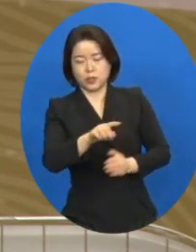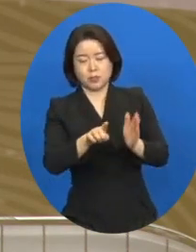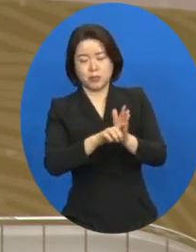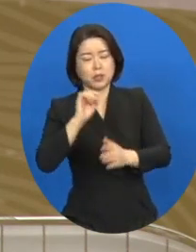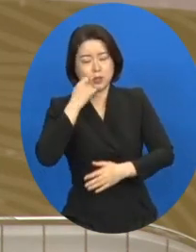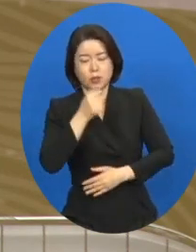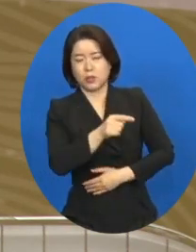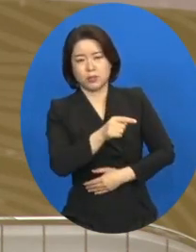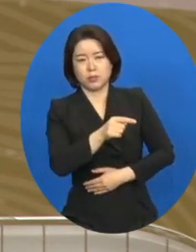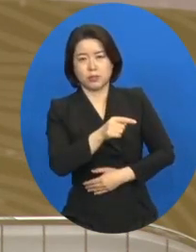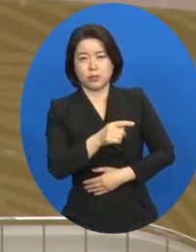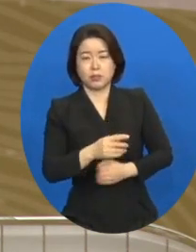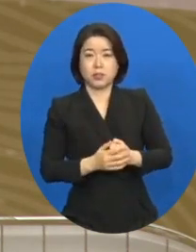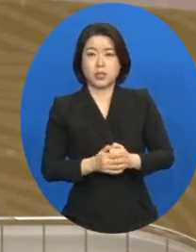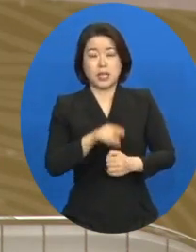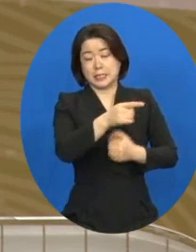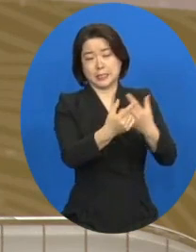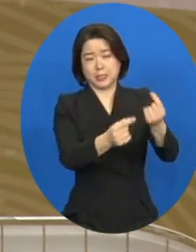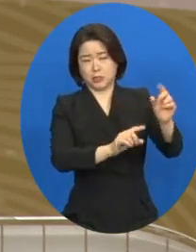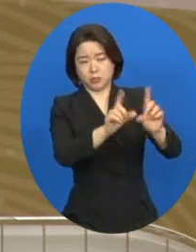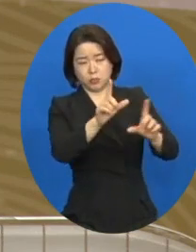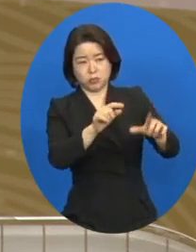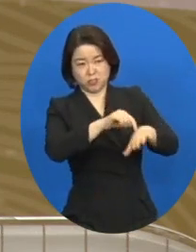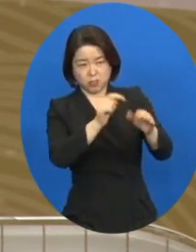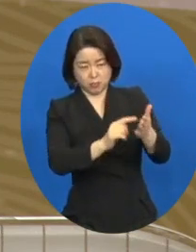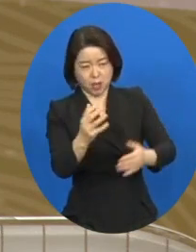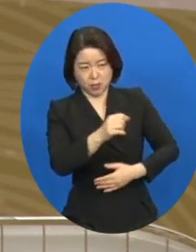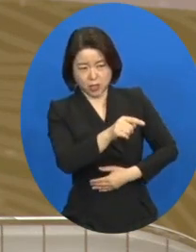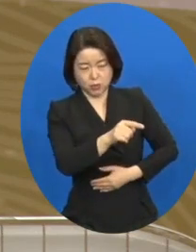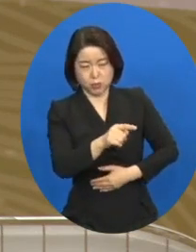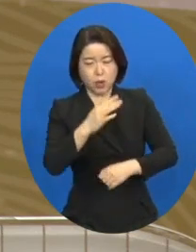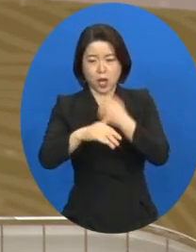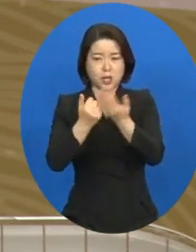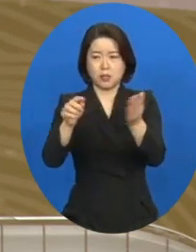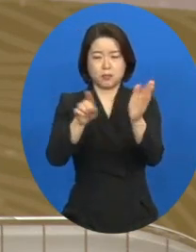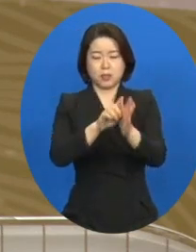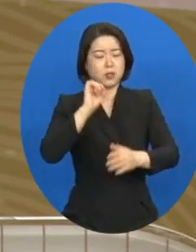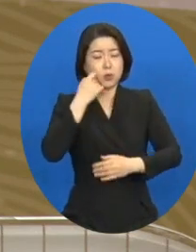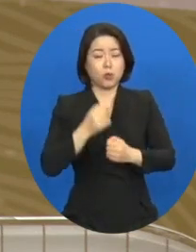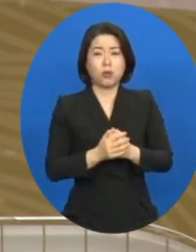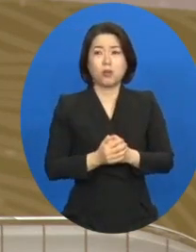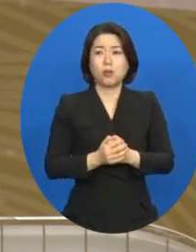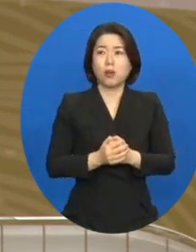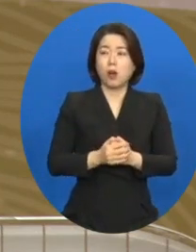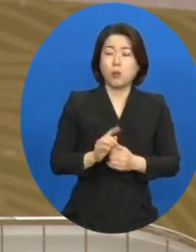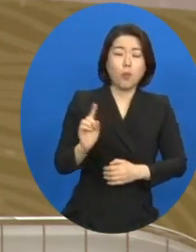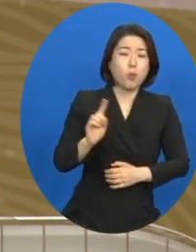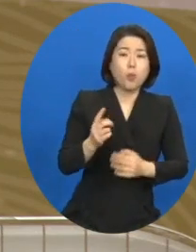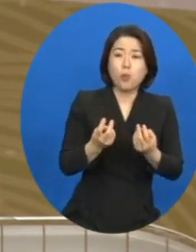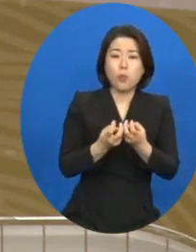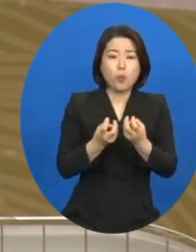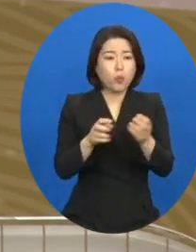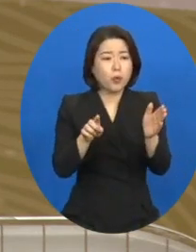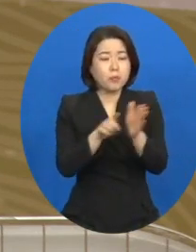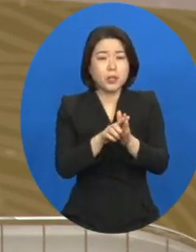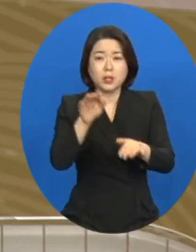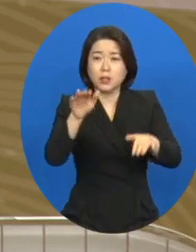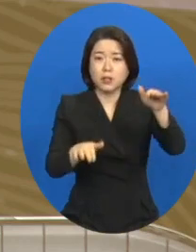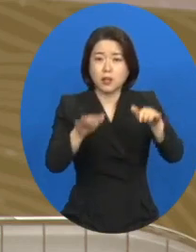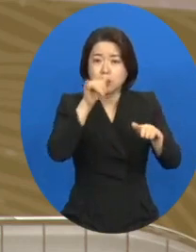없어, 그렇게 가지고는 하나님 믿어지지 않아, 도대체 뭘 어떻게 믿길래 이렇게 차이가 나는